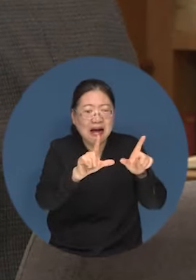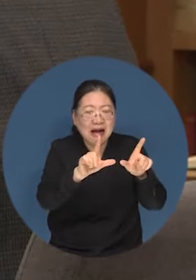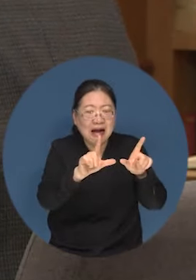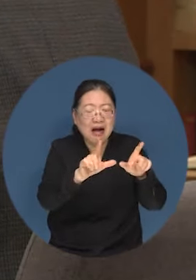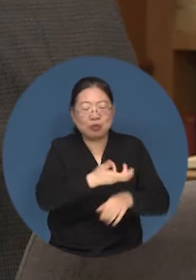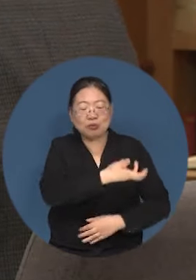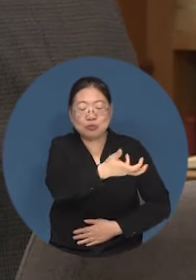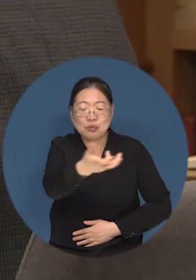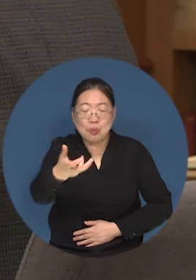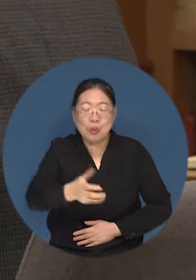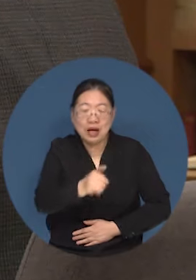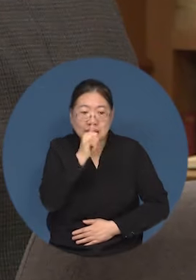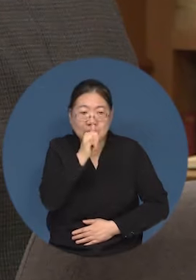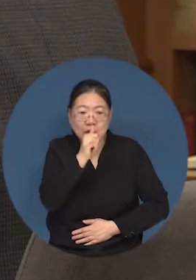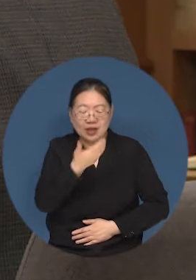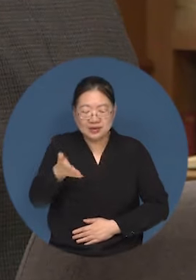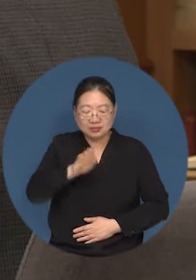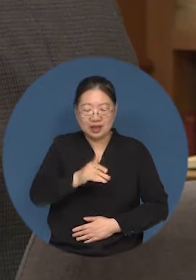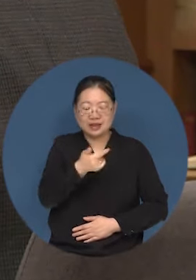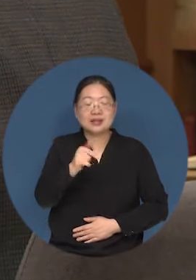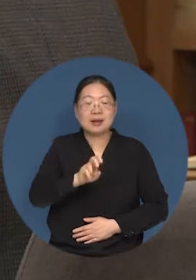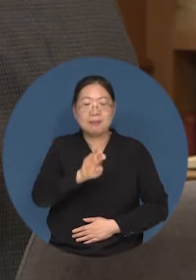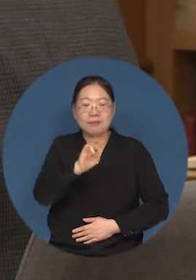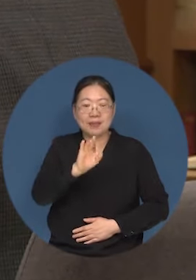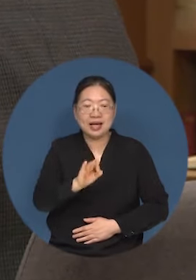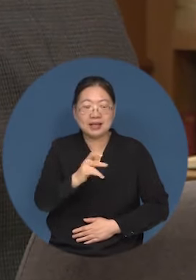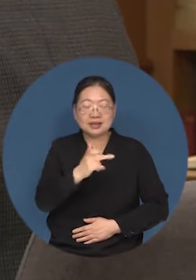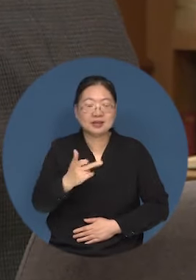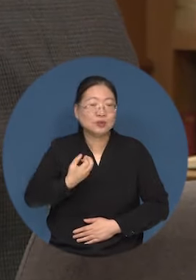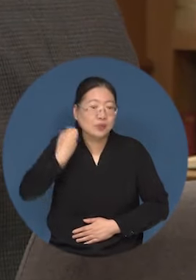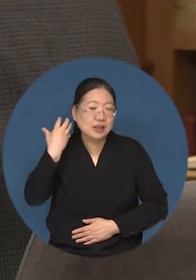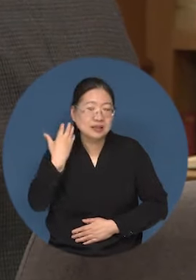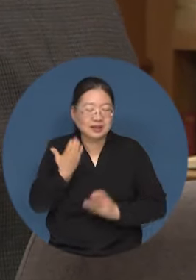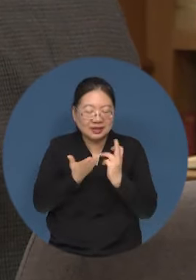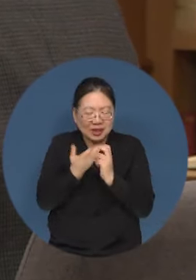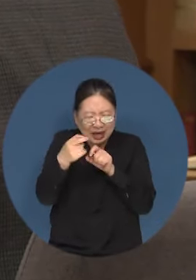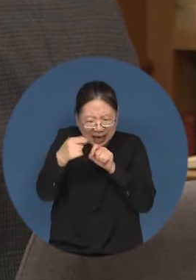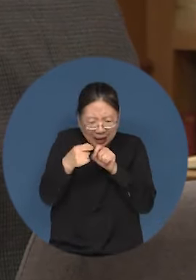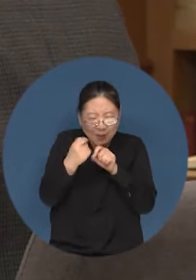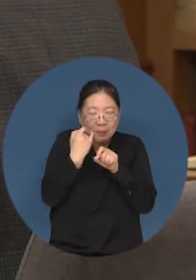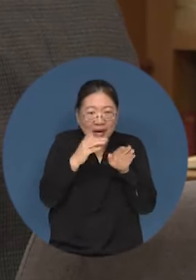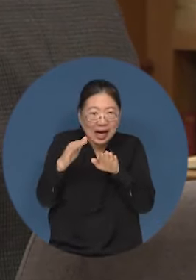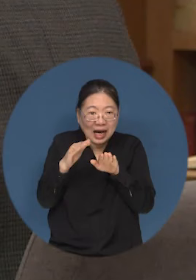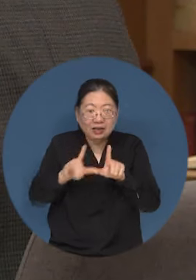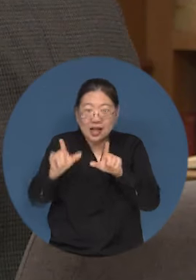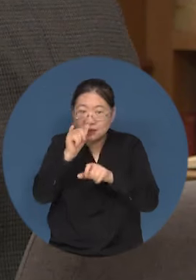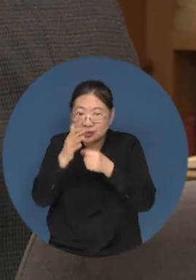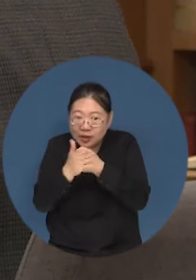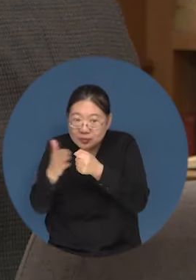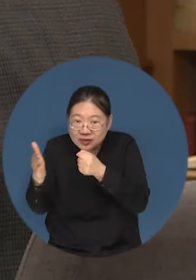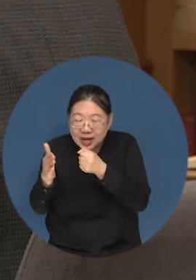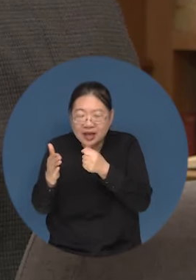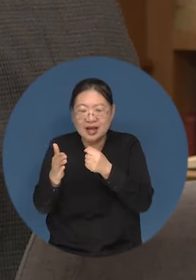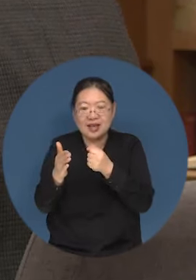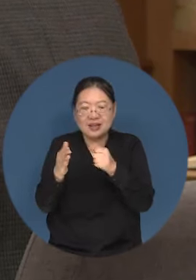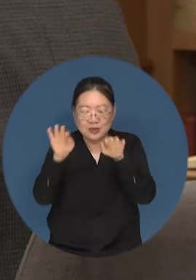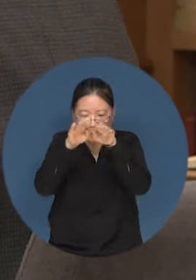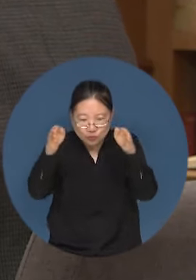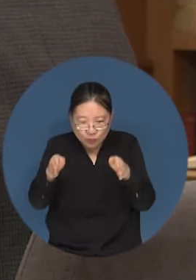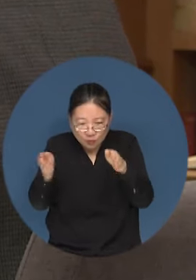돌아다닌다 그랬잖아요. 그런데 남방 큰 돌고래는 제주 가까운 바다에서만 산다 그랬잖아요. 네. 그러니까 수족관에서도 그나마 견디는